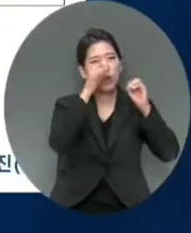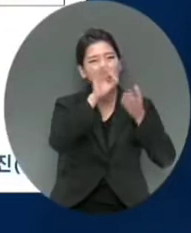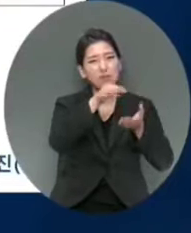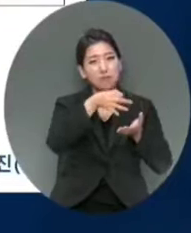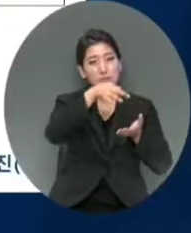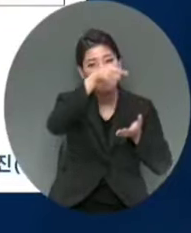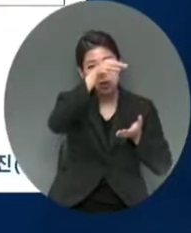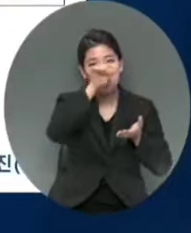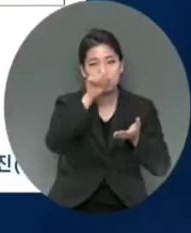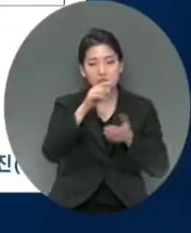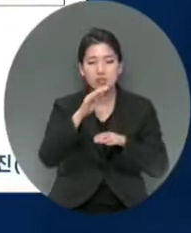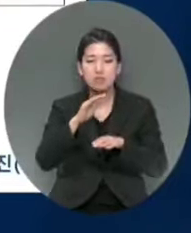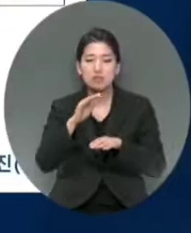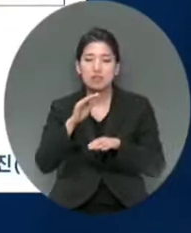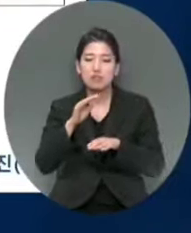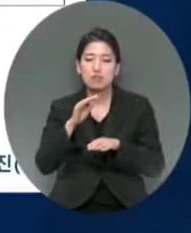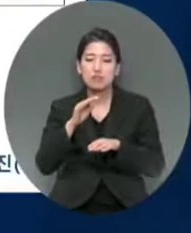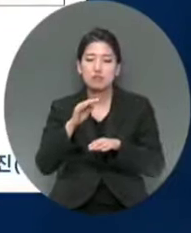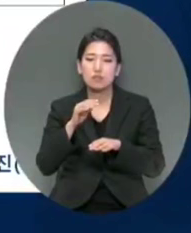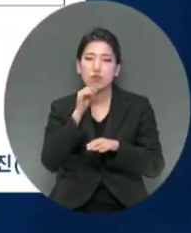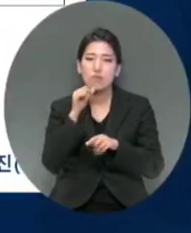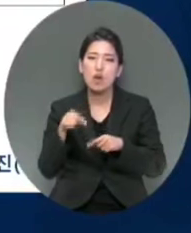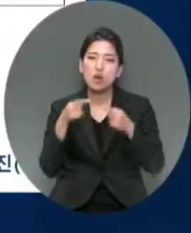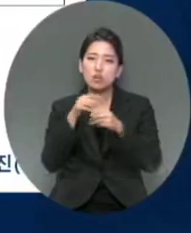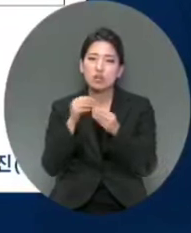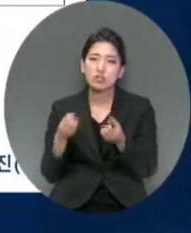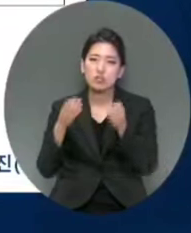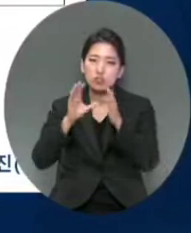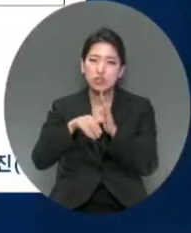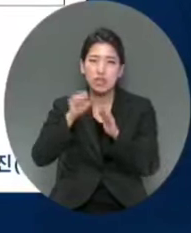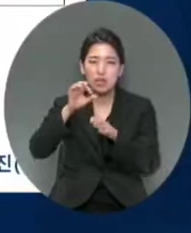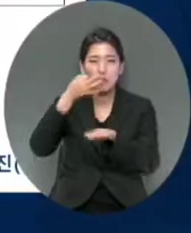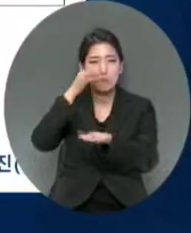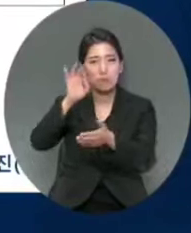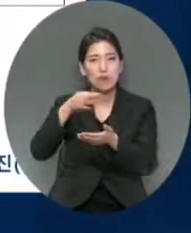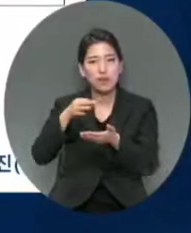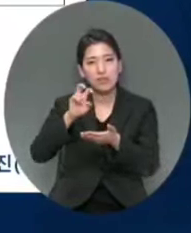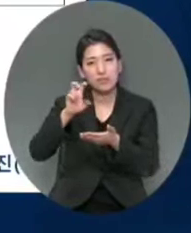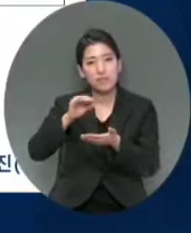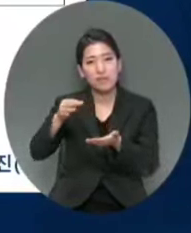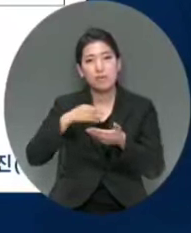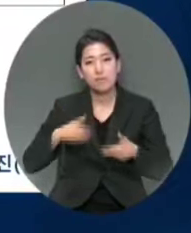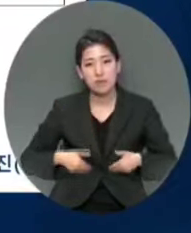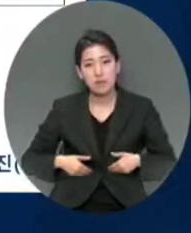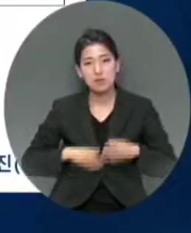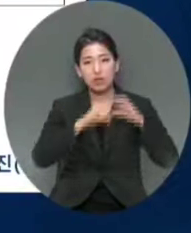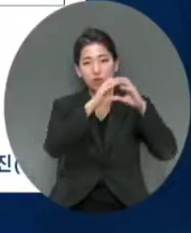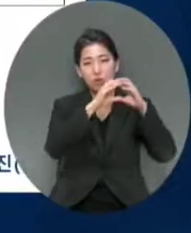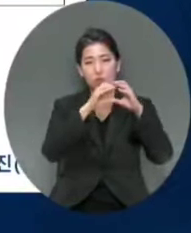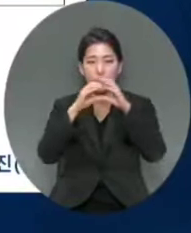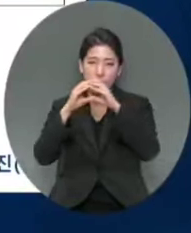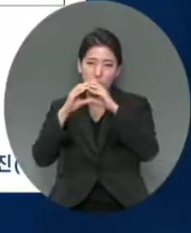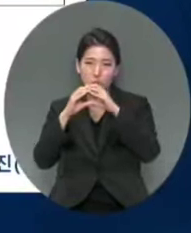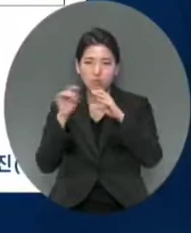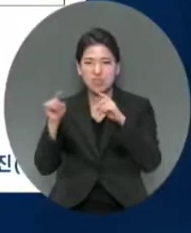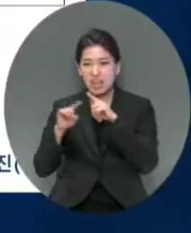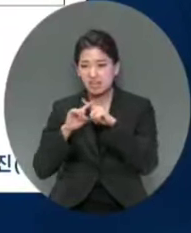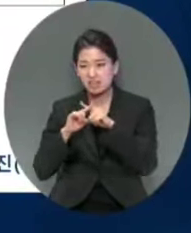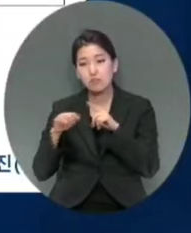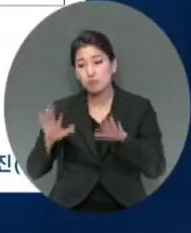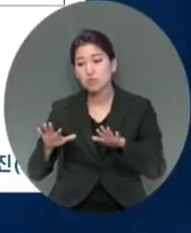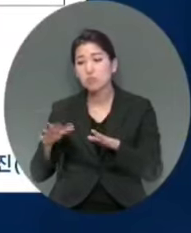가지 다 필요하다는 그 표시고요. X표는 이미 반영이 되어서 필요가 없다. 그렇게 구분하시면 될 것